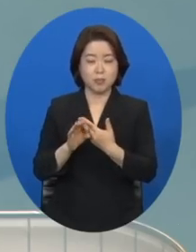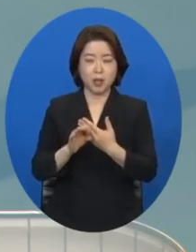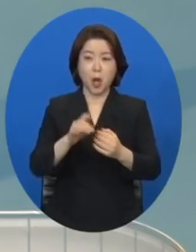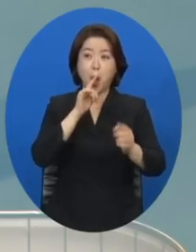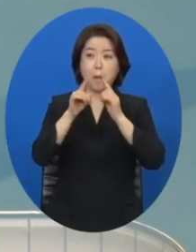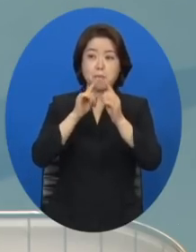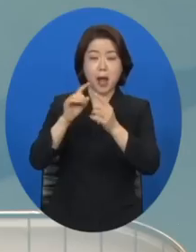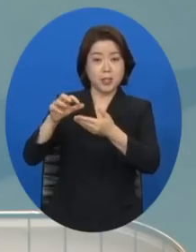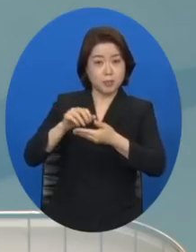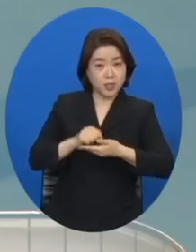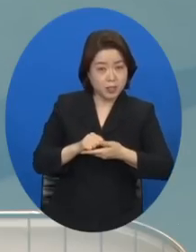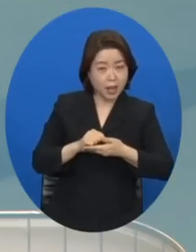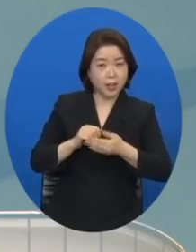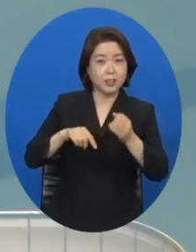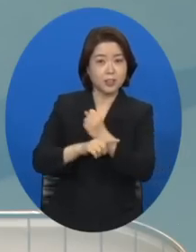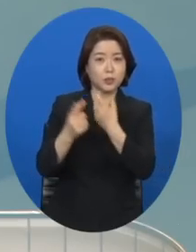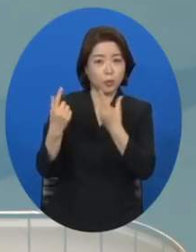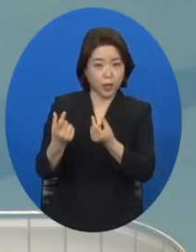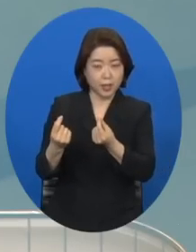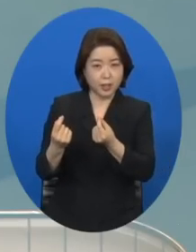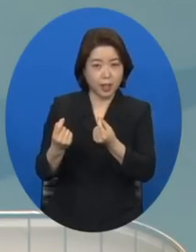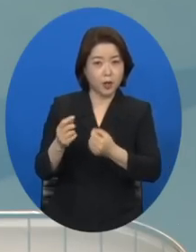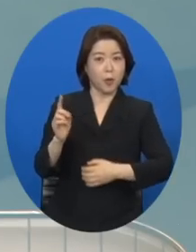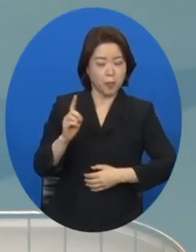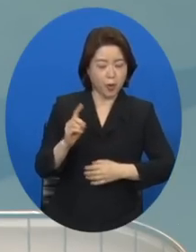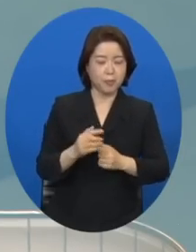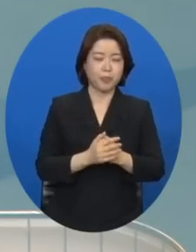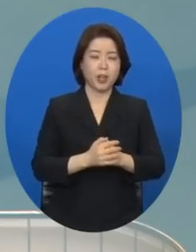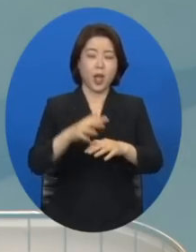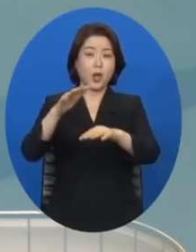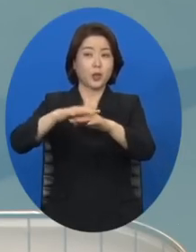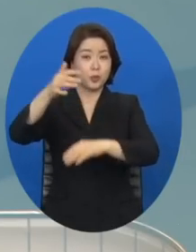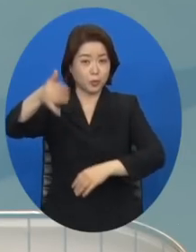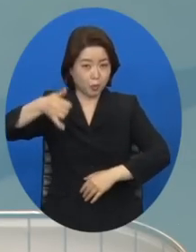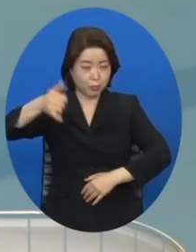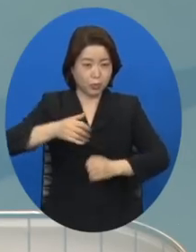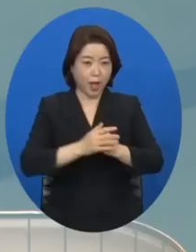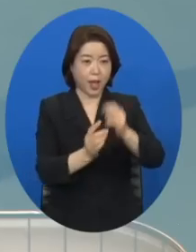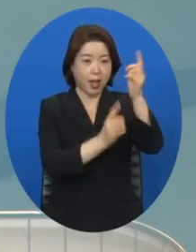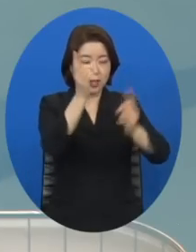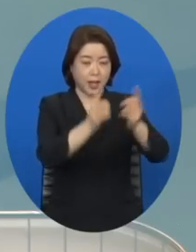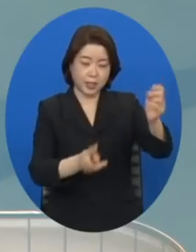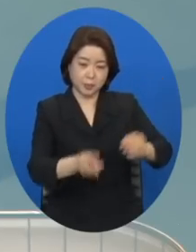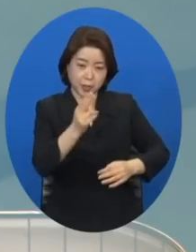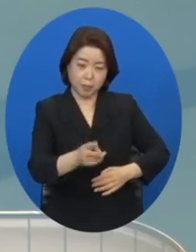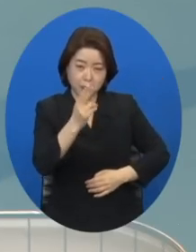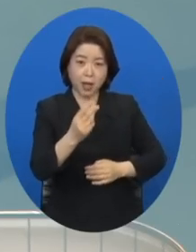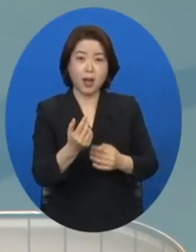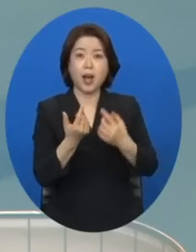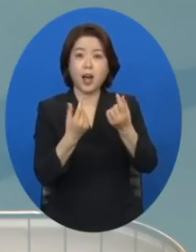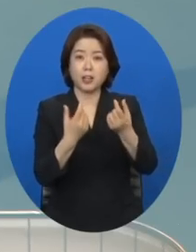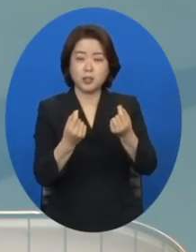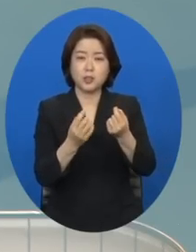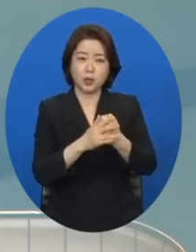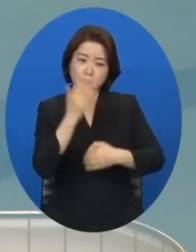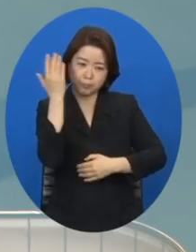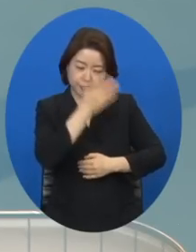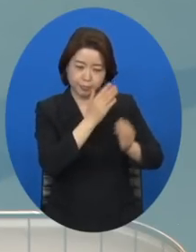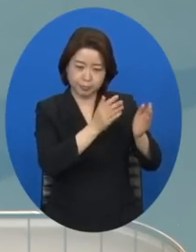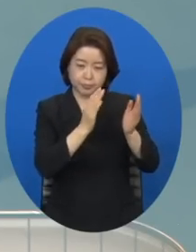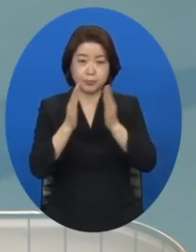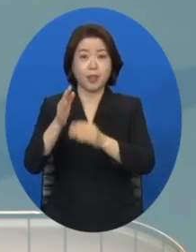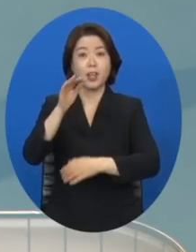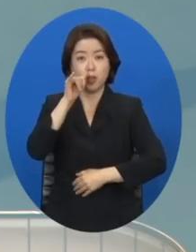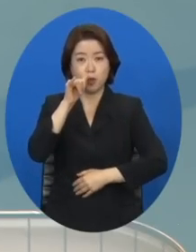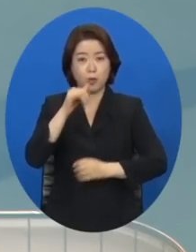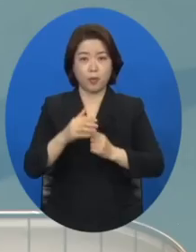거한다는 뜻인데 그런 사람에게 벌어진 일은 농부가 가지를 치는 것처럼 깨끗하게 손질을 합니다 근데 가지치기를 할